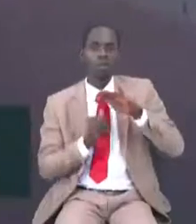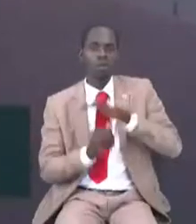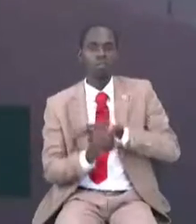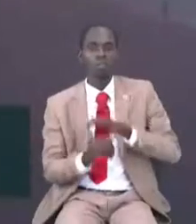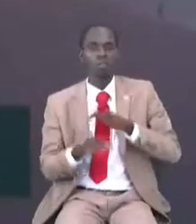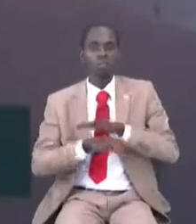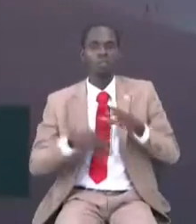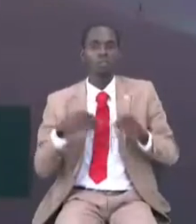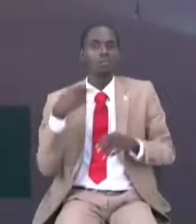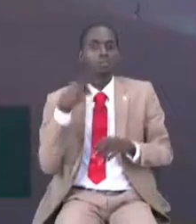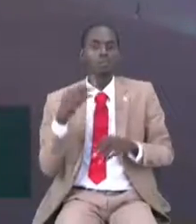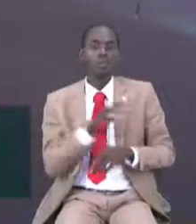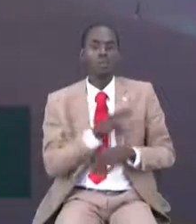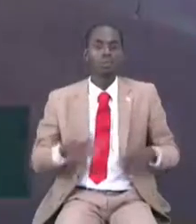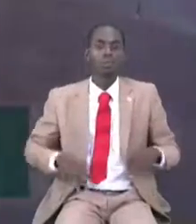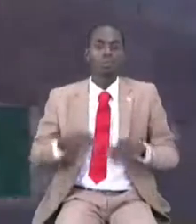soumis sous le joug de Christ.